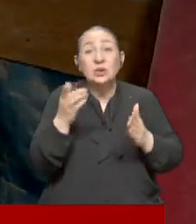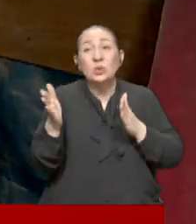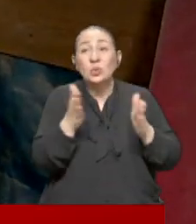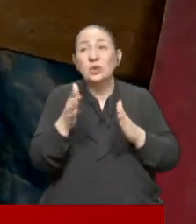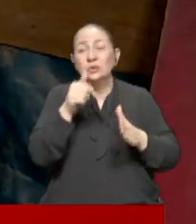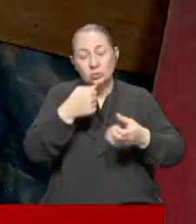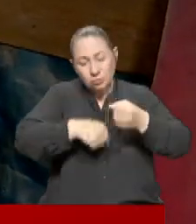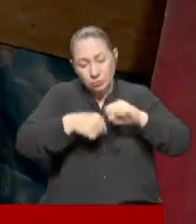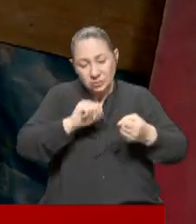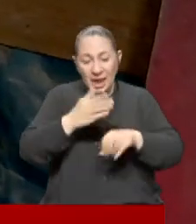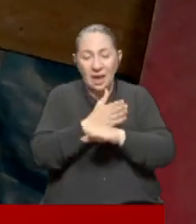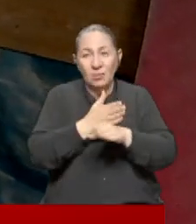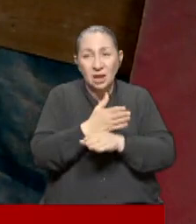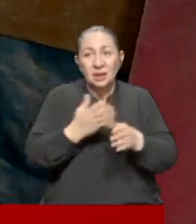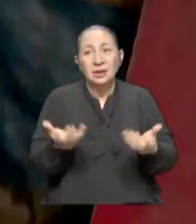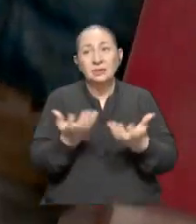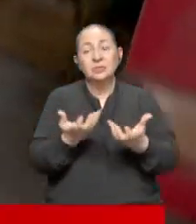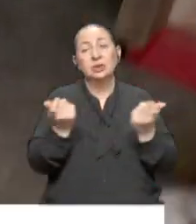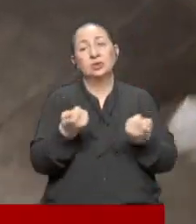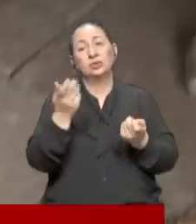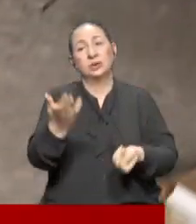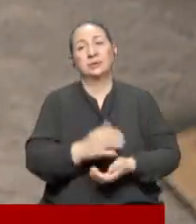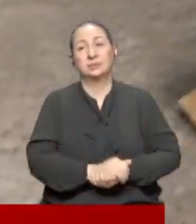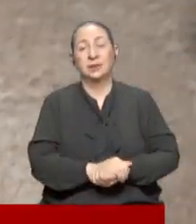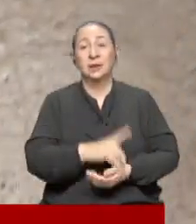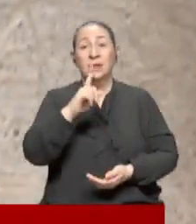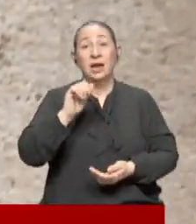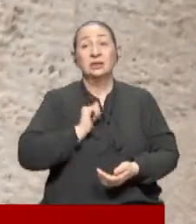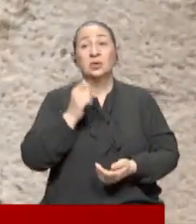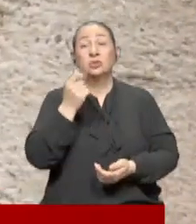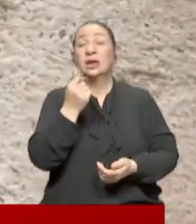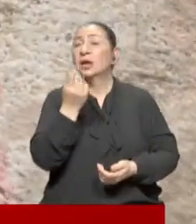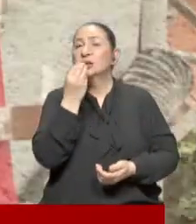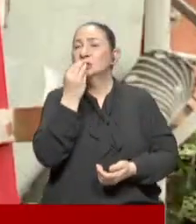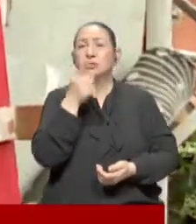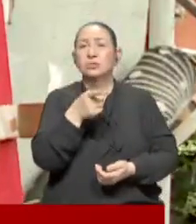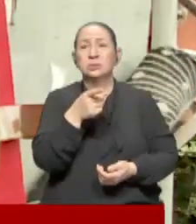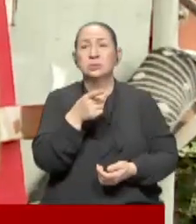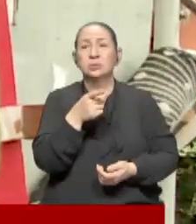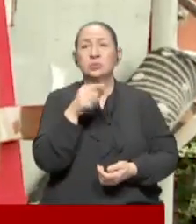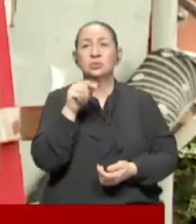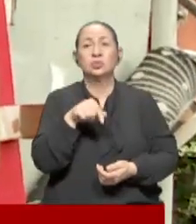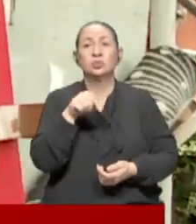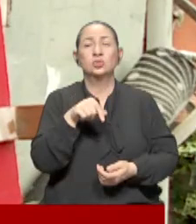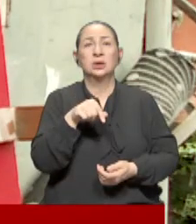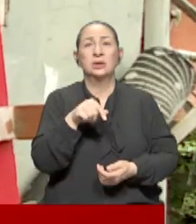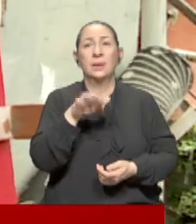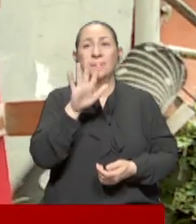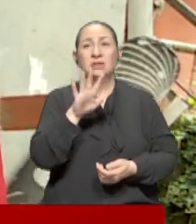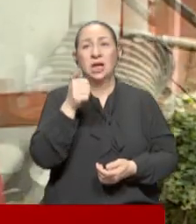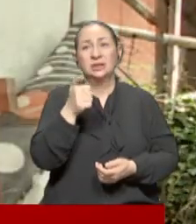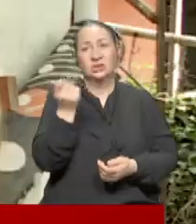Hun ve suyla ekmeklerini yapmaya çalışıyorlar Bir asgari ücretle kaç vazgeçiyor yani şu an